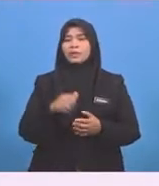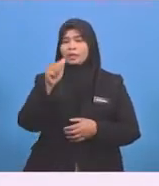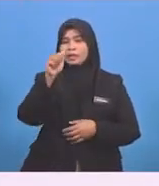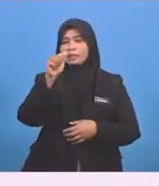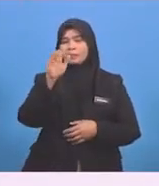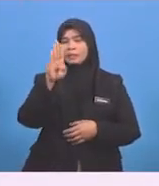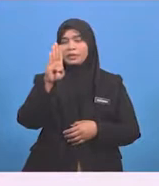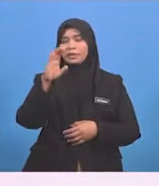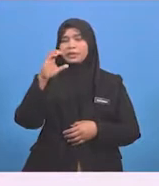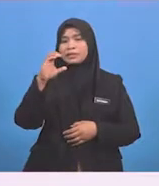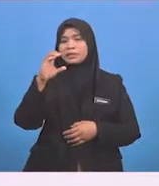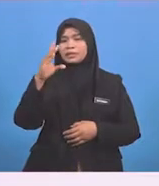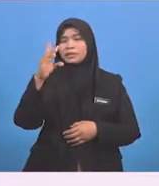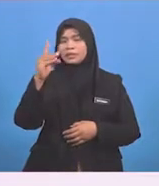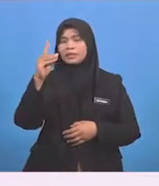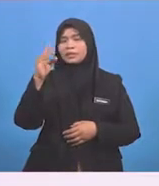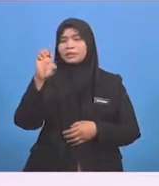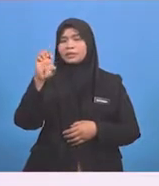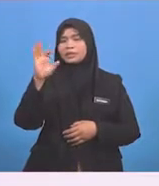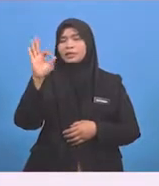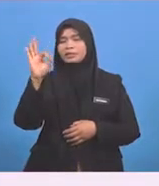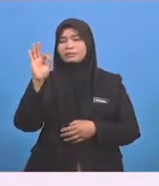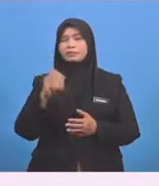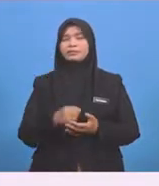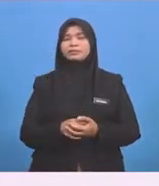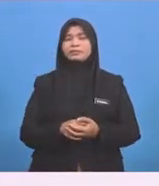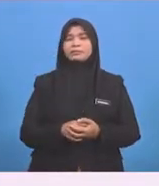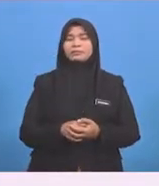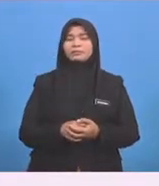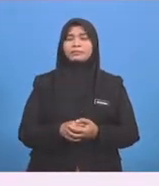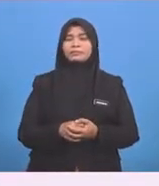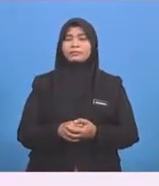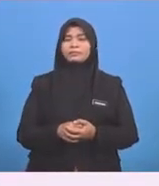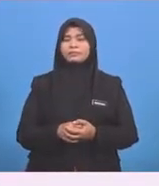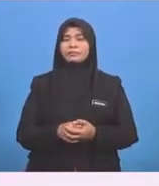diserap dan menyebabkan suhu dan tenaga kinetik bertambah.